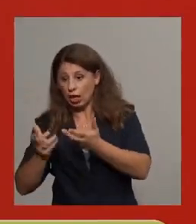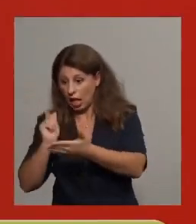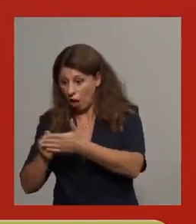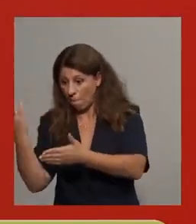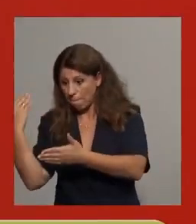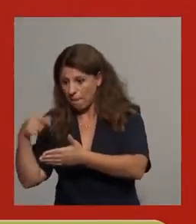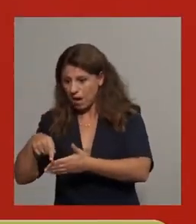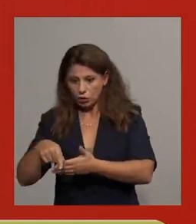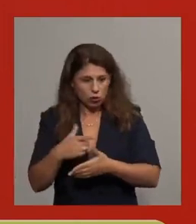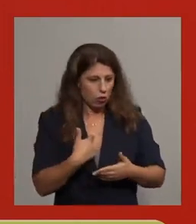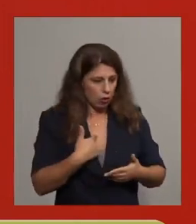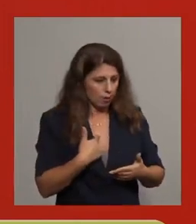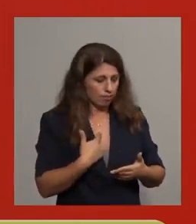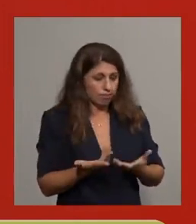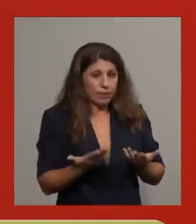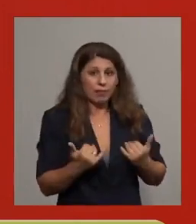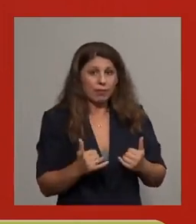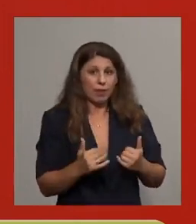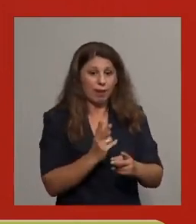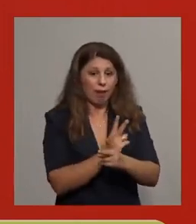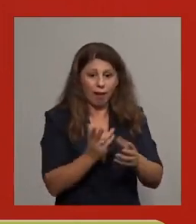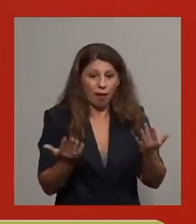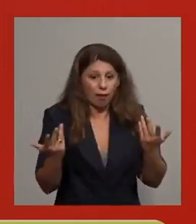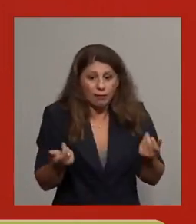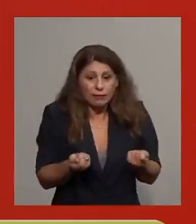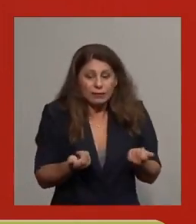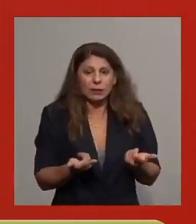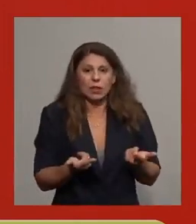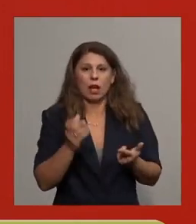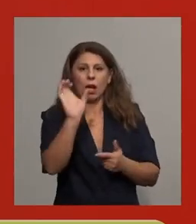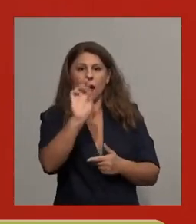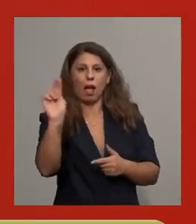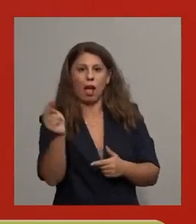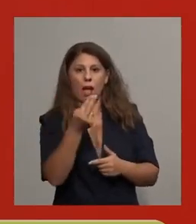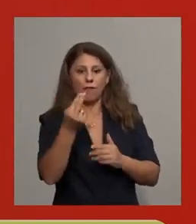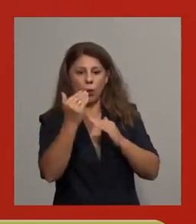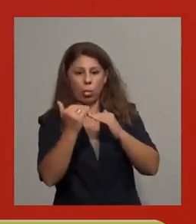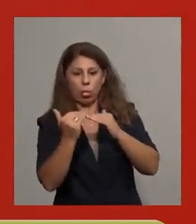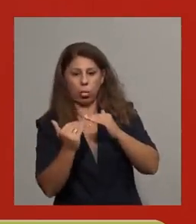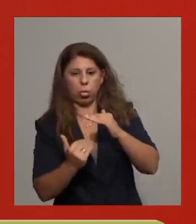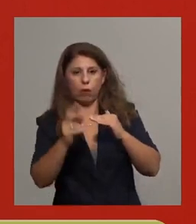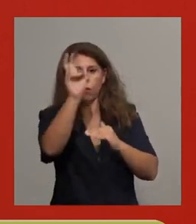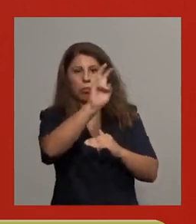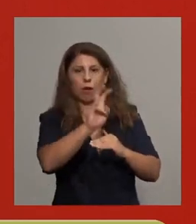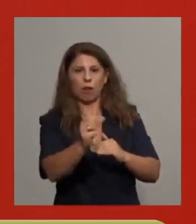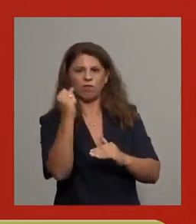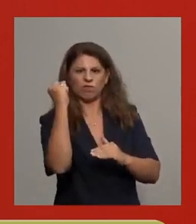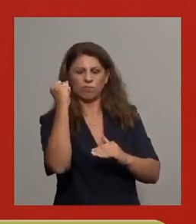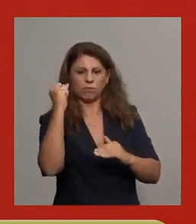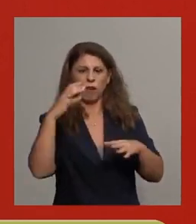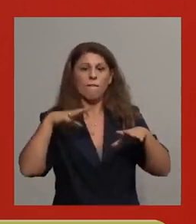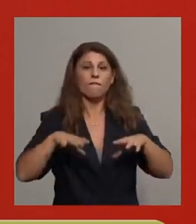αερίου. Το ευρώ εξασθενεί συνεχώς σε σχέση με το δολάριο, που παραμένει